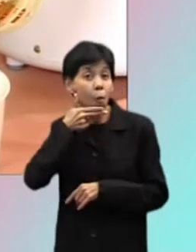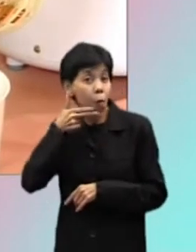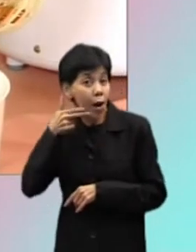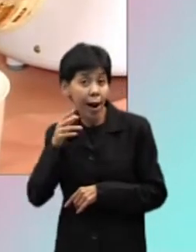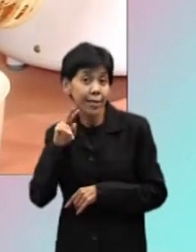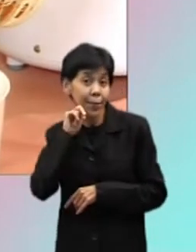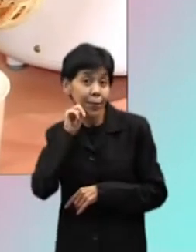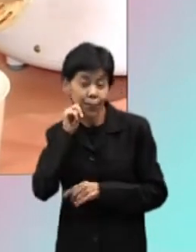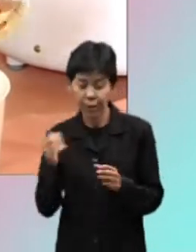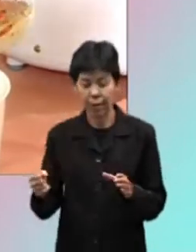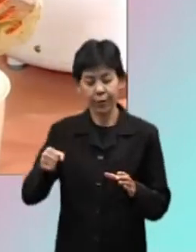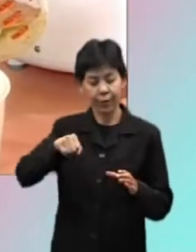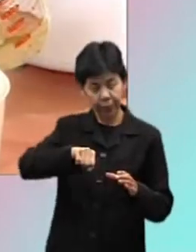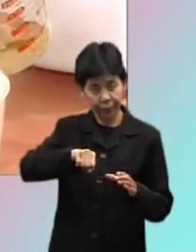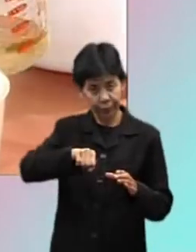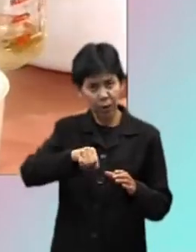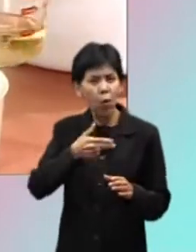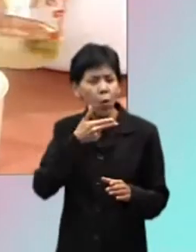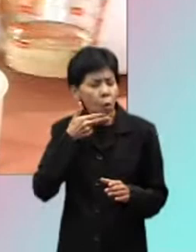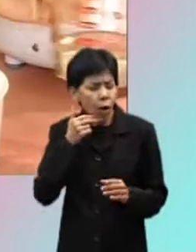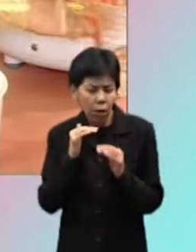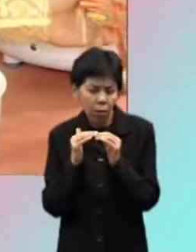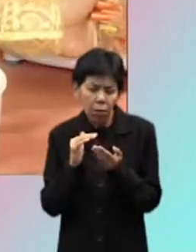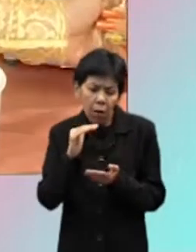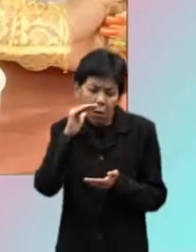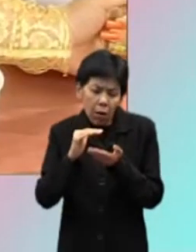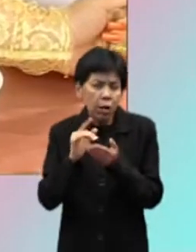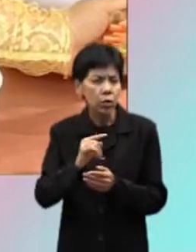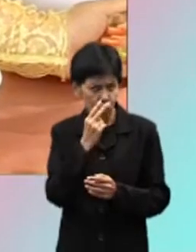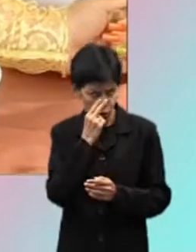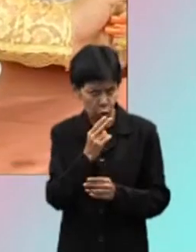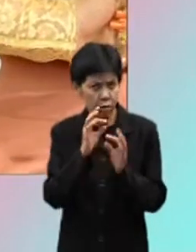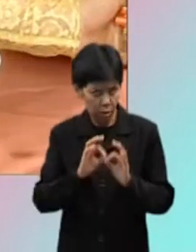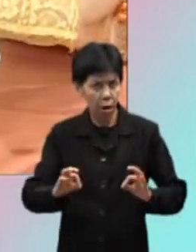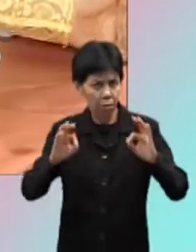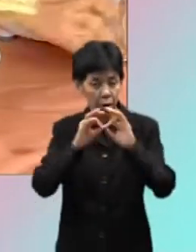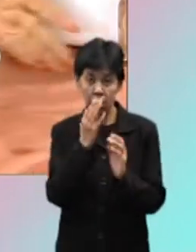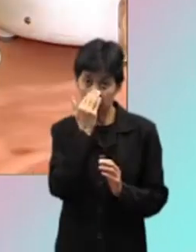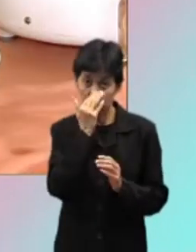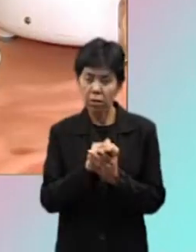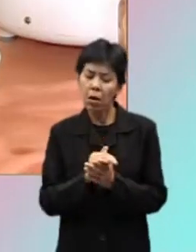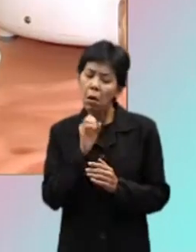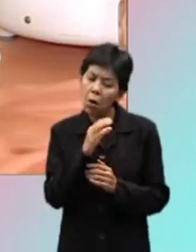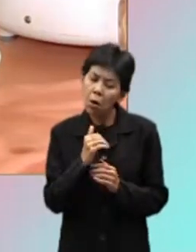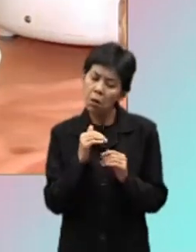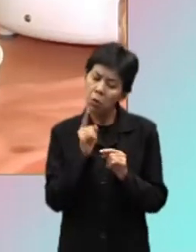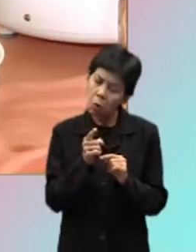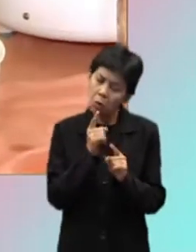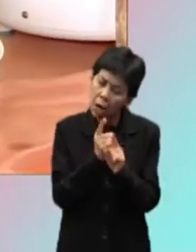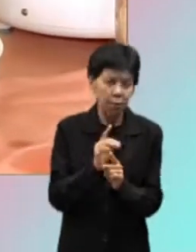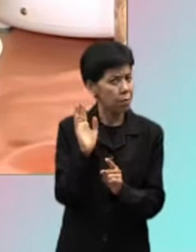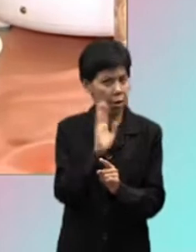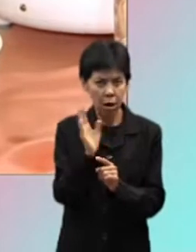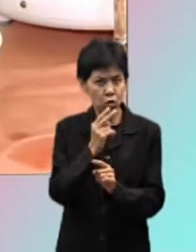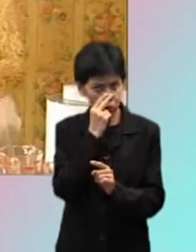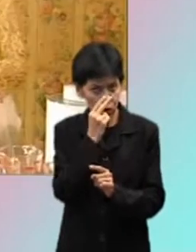เอาไว้นะคะคราวนี้น้ำเชื่อมที่จะหวานมากหวานน้อยนะคะในสัดส่วนที่ให้ไว้เนี่ยไม่คงที่นะคะเนื่องจาก